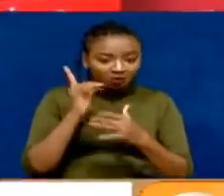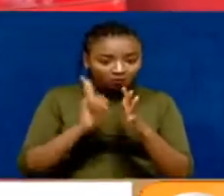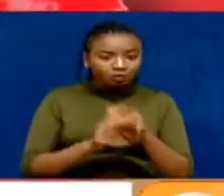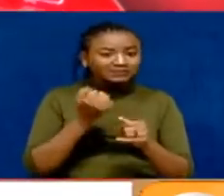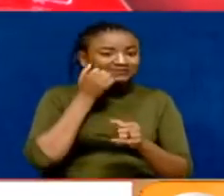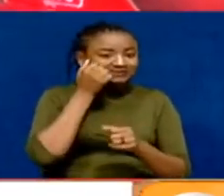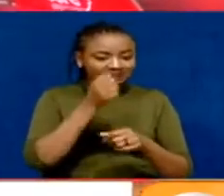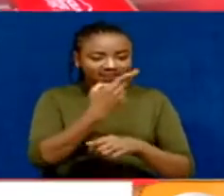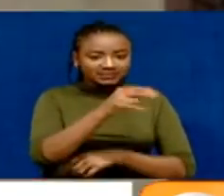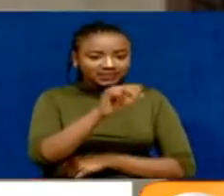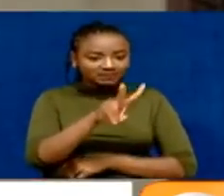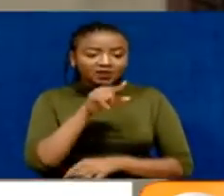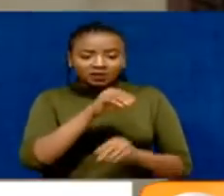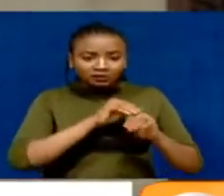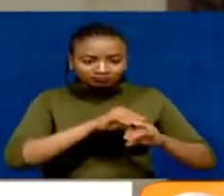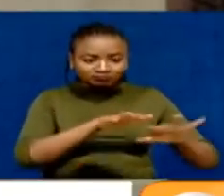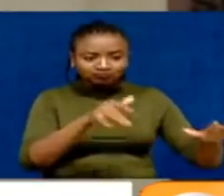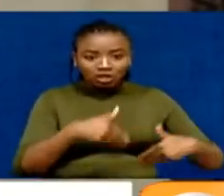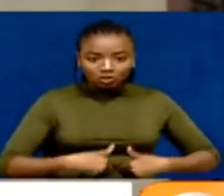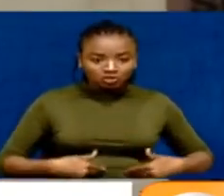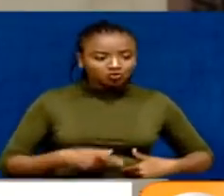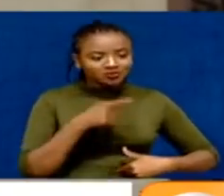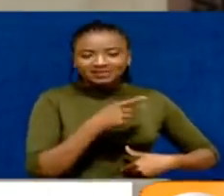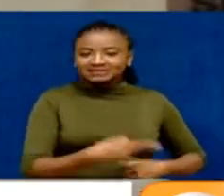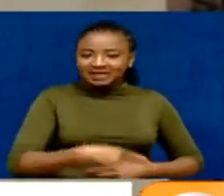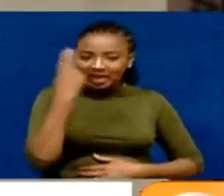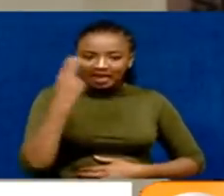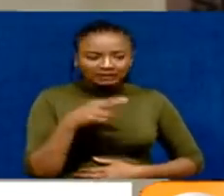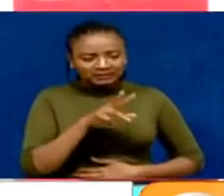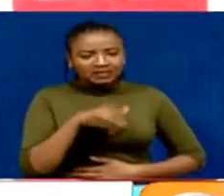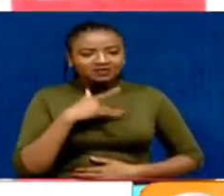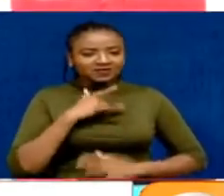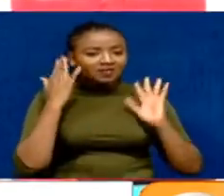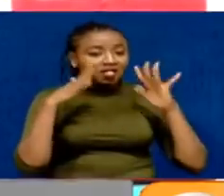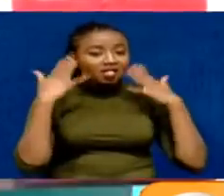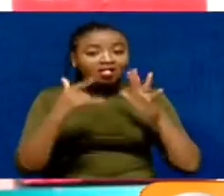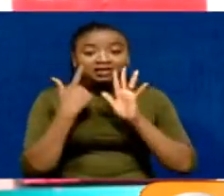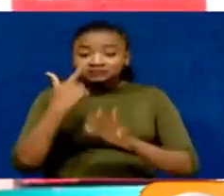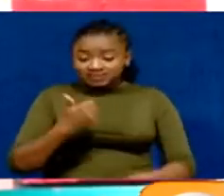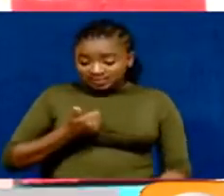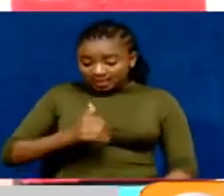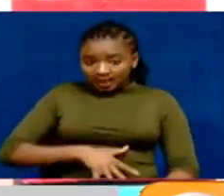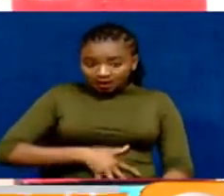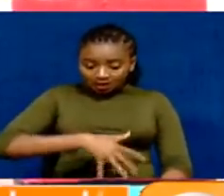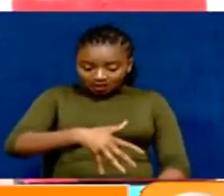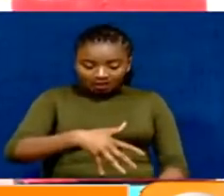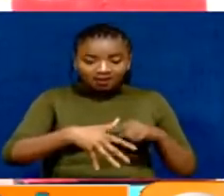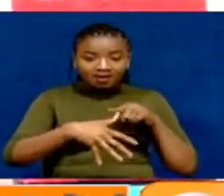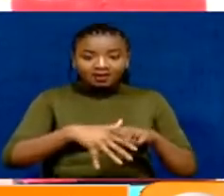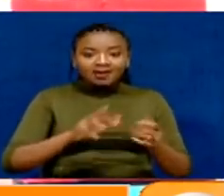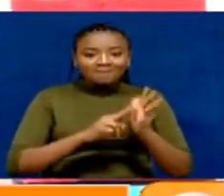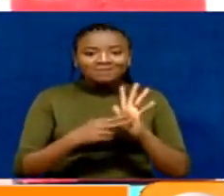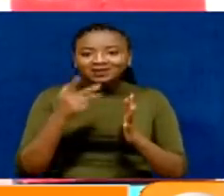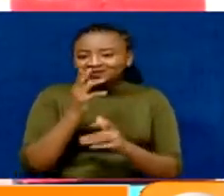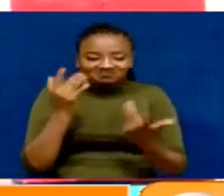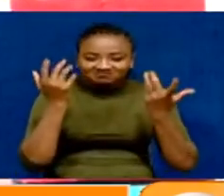cha maambukizi mapya miongoni mwa vijana kinatia hofu. Ukiona msichana amepata mimba, hiyo inaonyesha